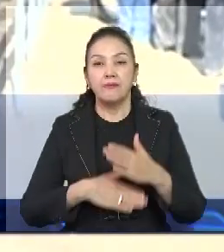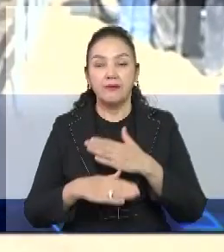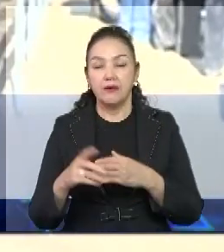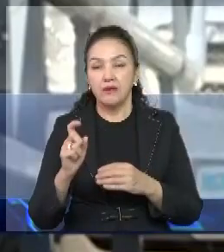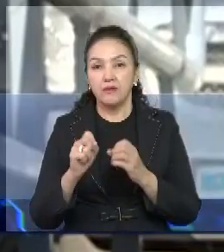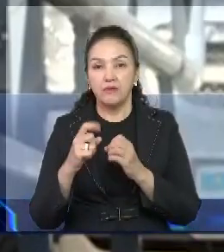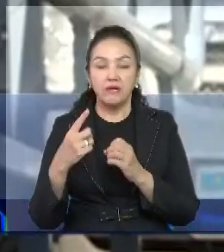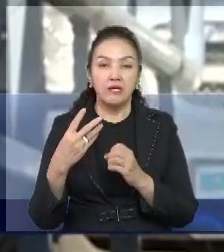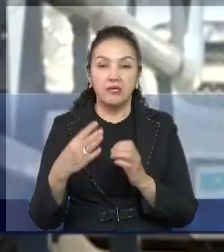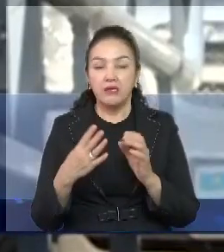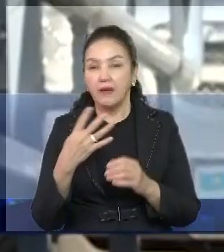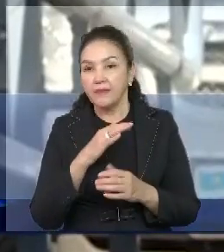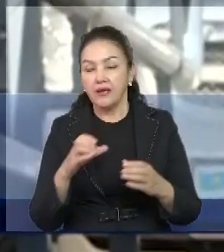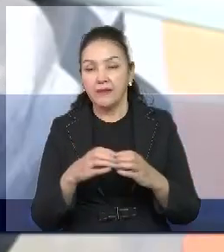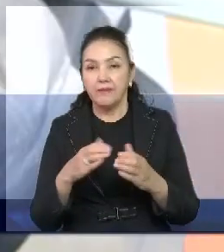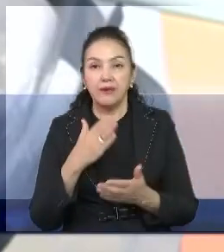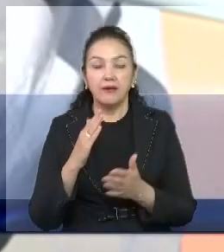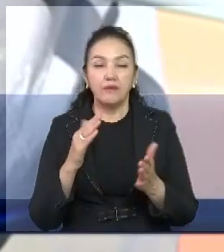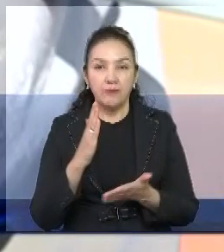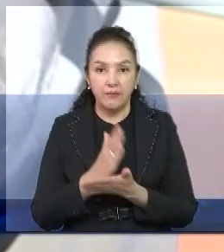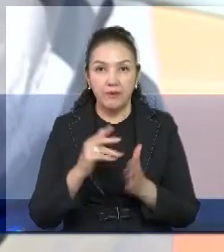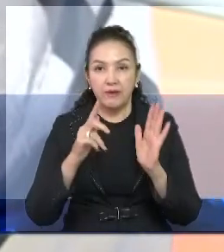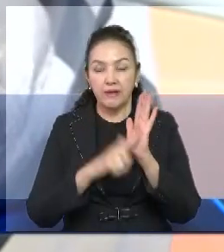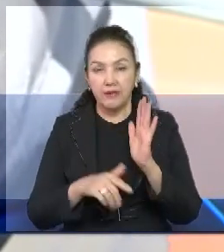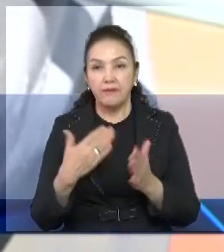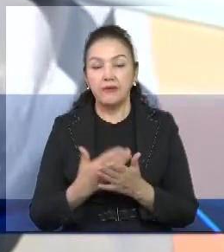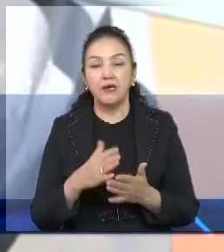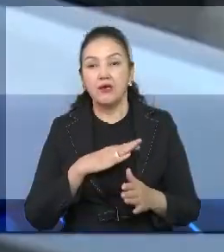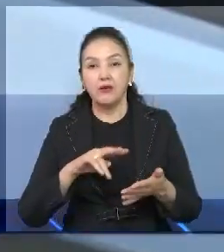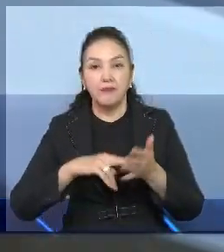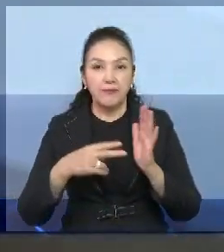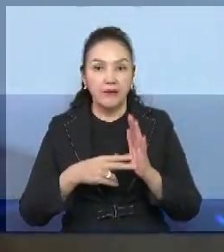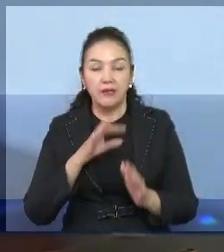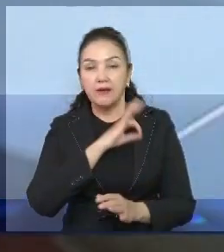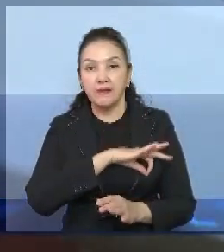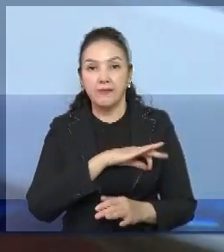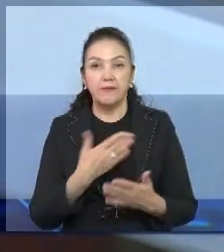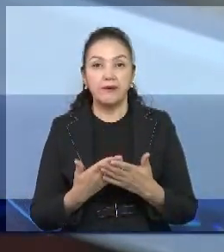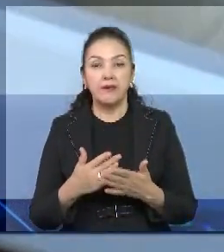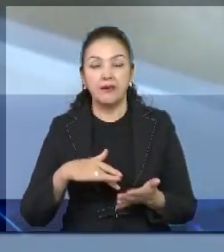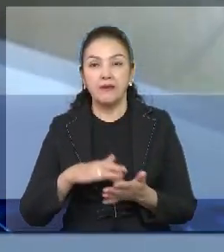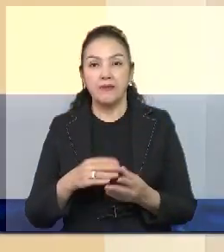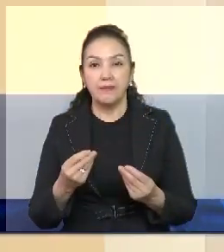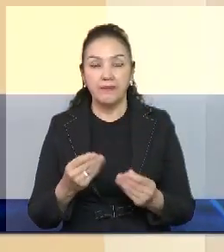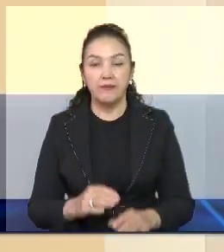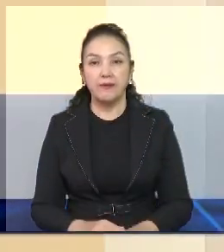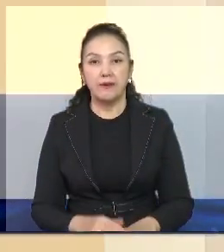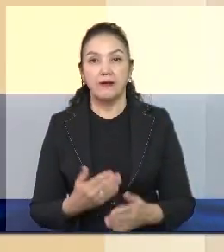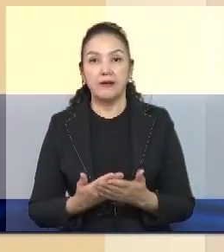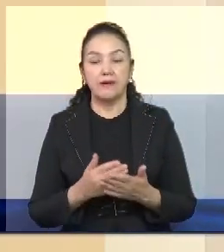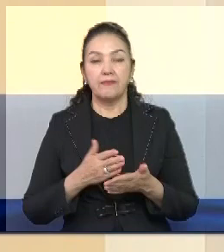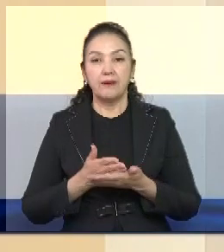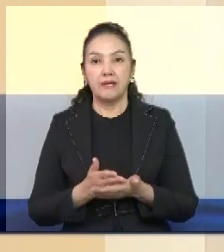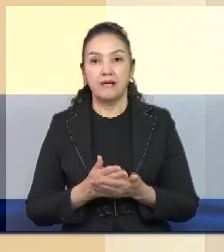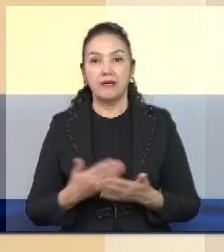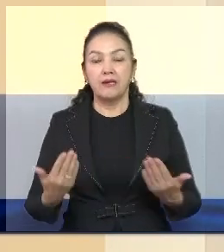114 объектов из которых уже оборудовано 70 наблюдается неэффективное планирование использование средств городского бюджета например по